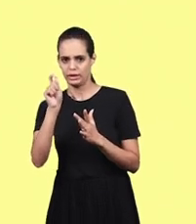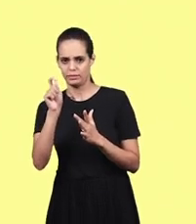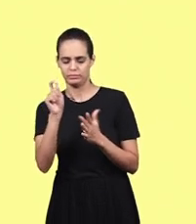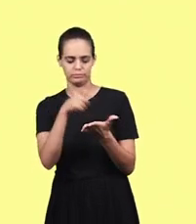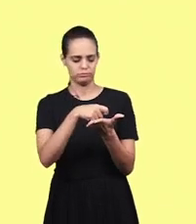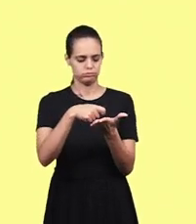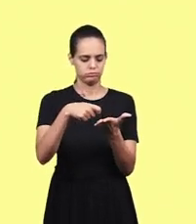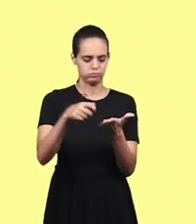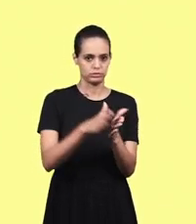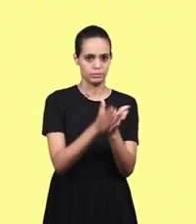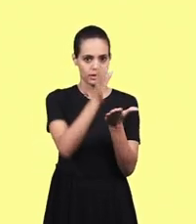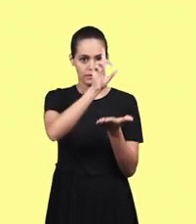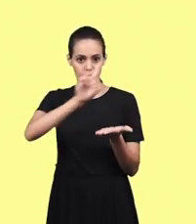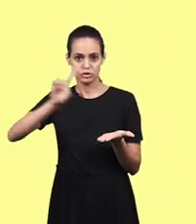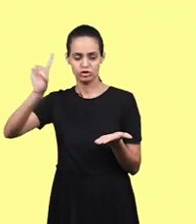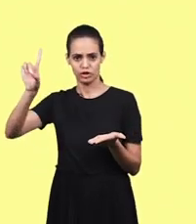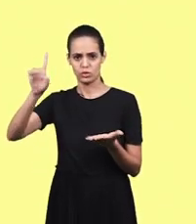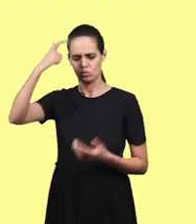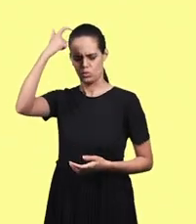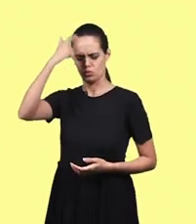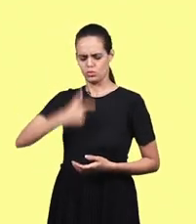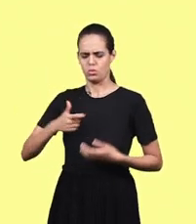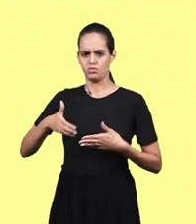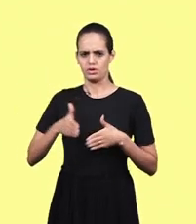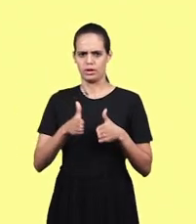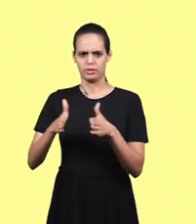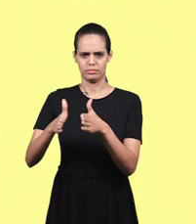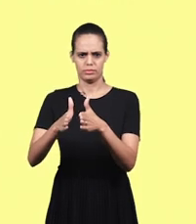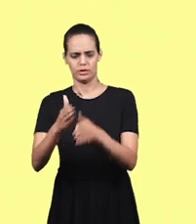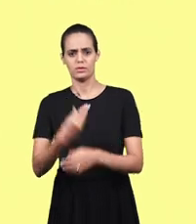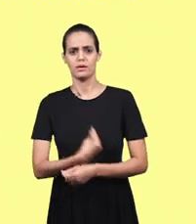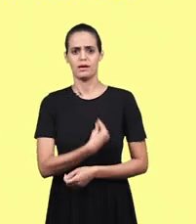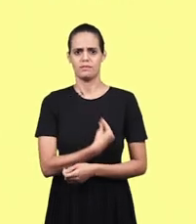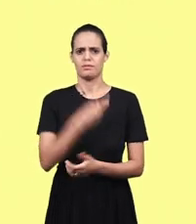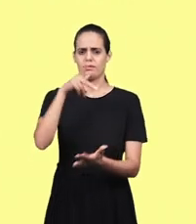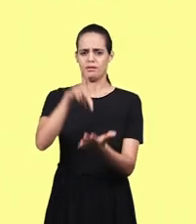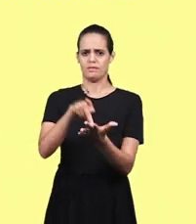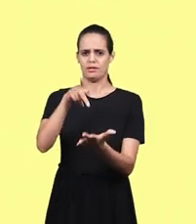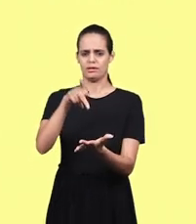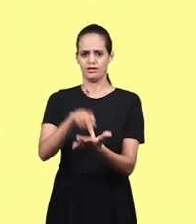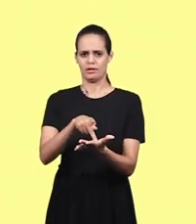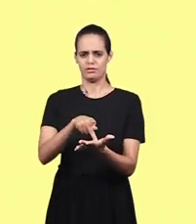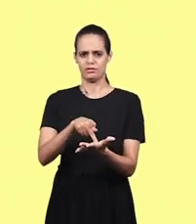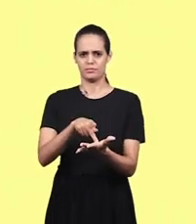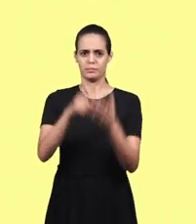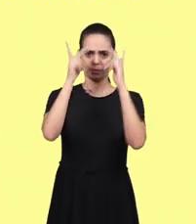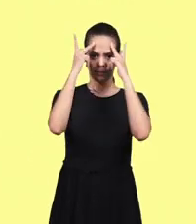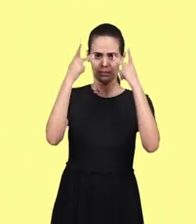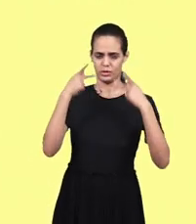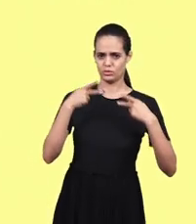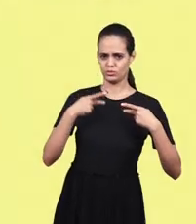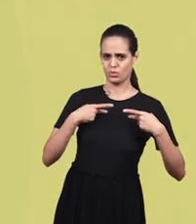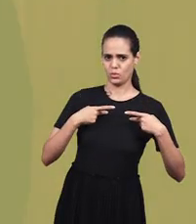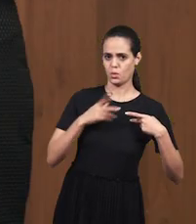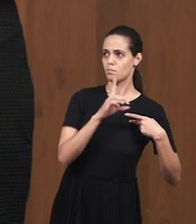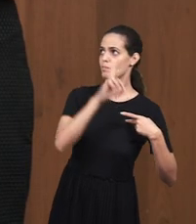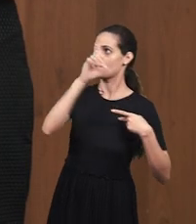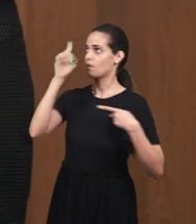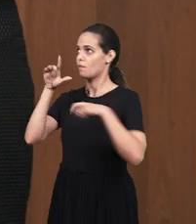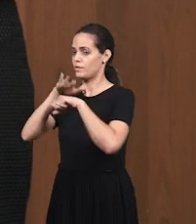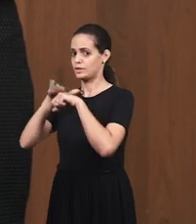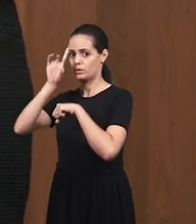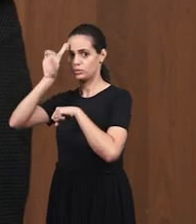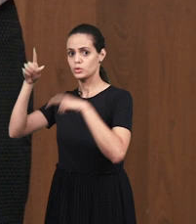путь, истина и жизнь, и никто не приходит к Отцу, как только через Меня». Это означает,